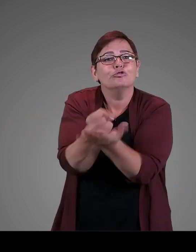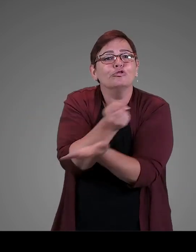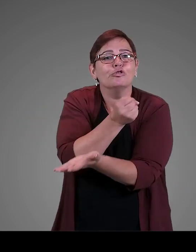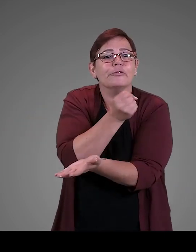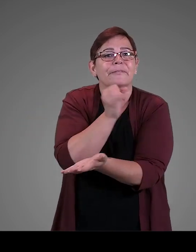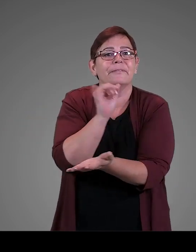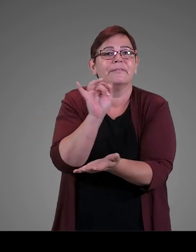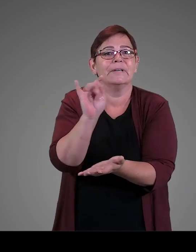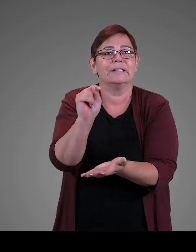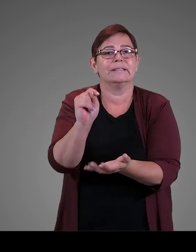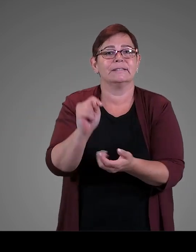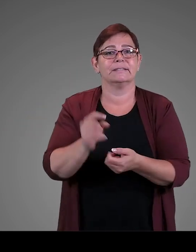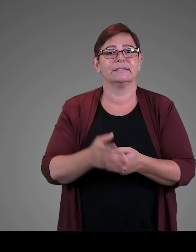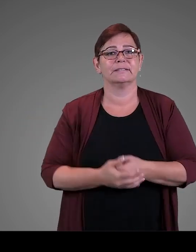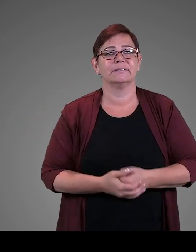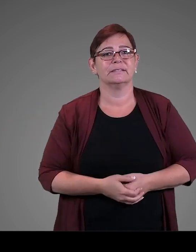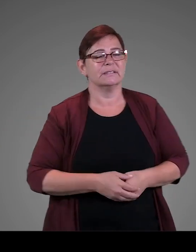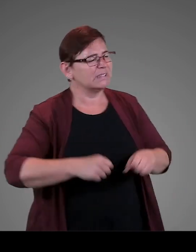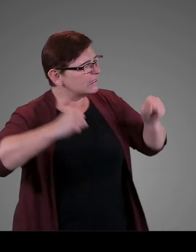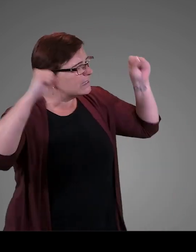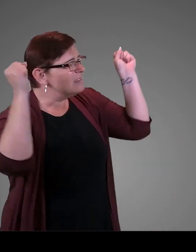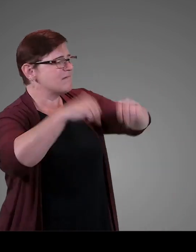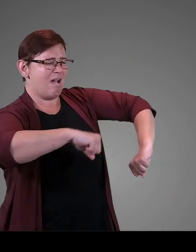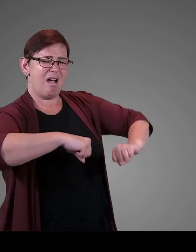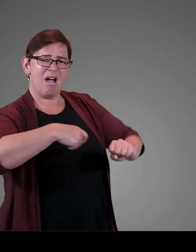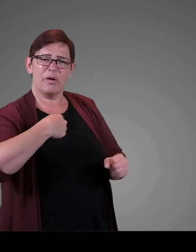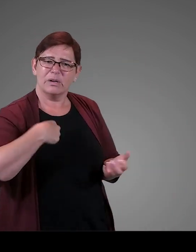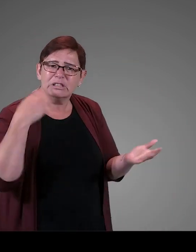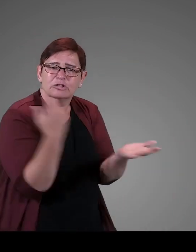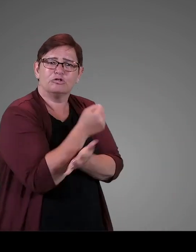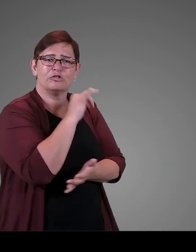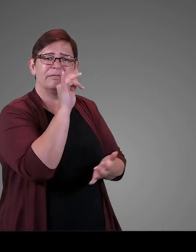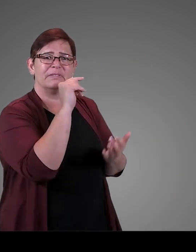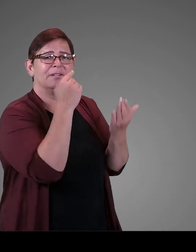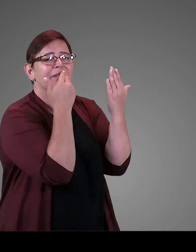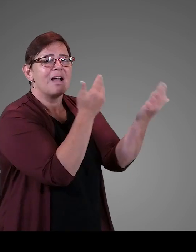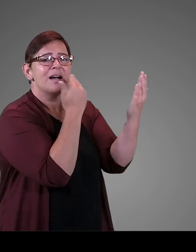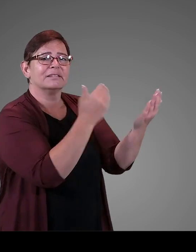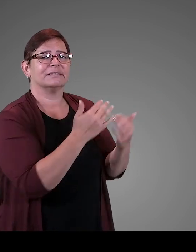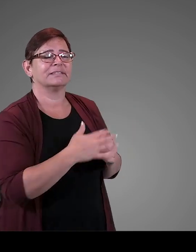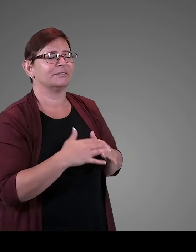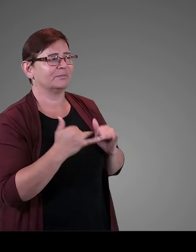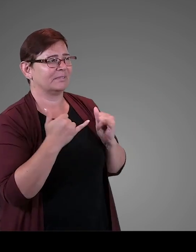qu'on mérite, oui? Ouais. Ouais. On le mérite.